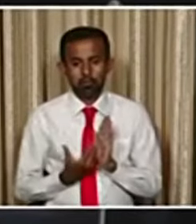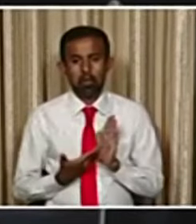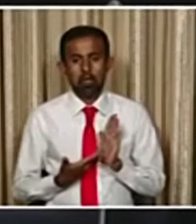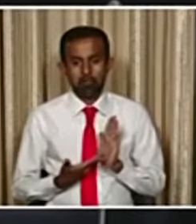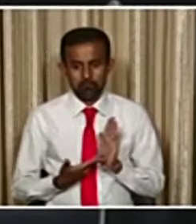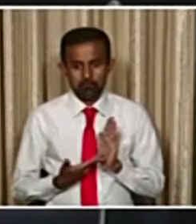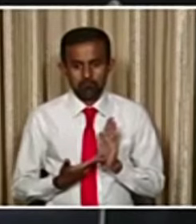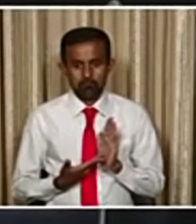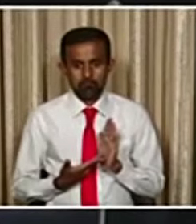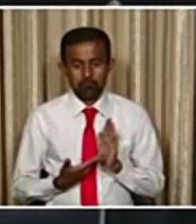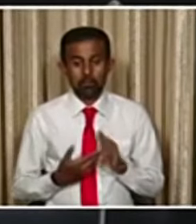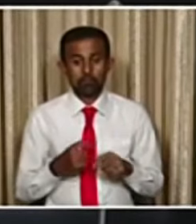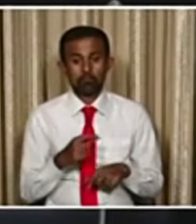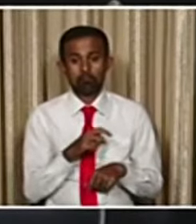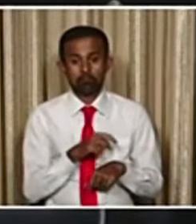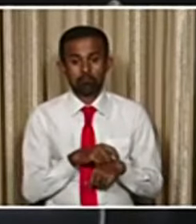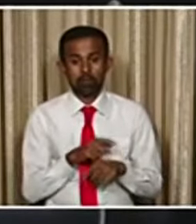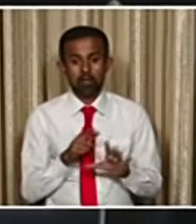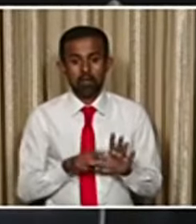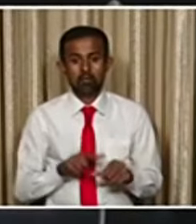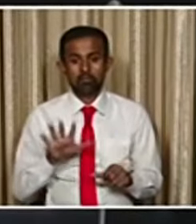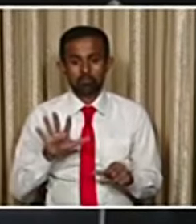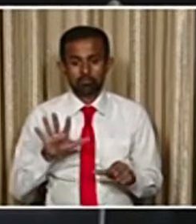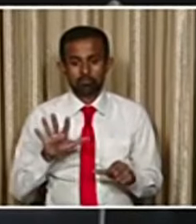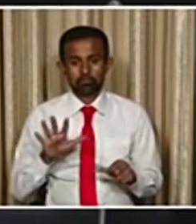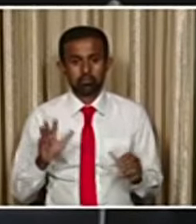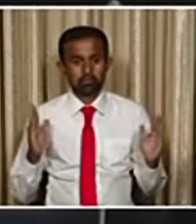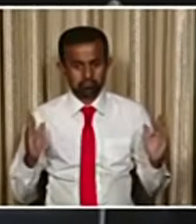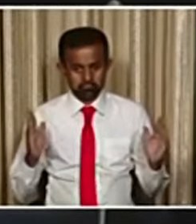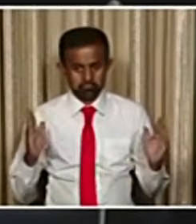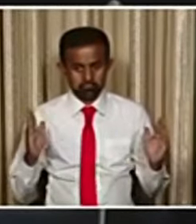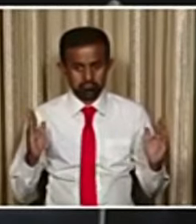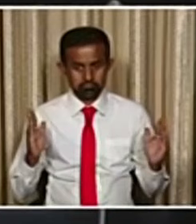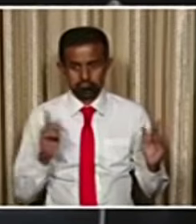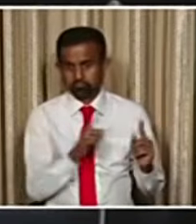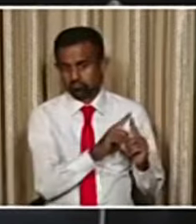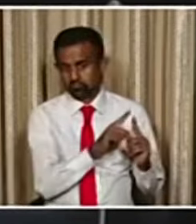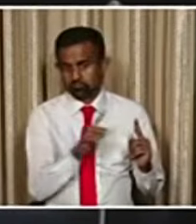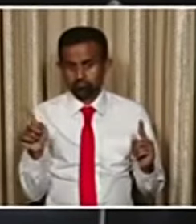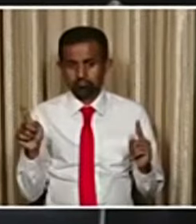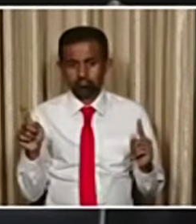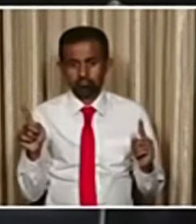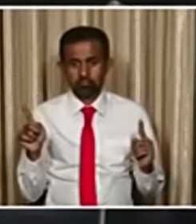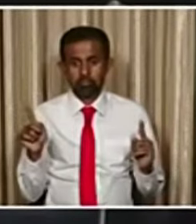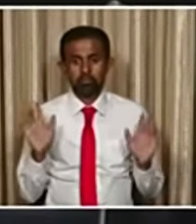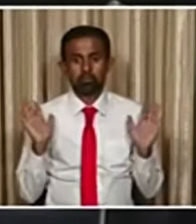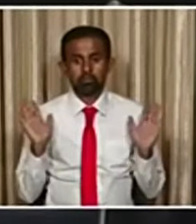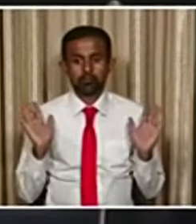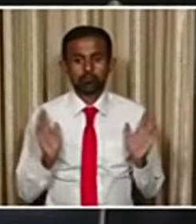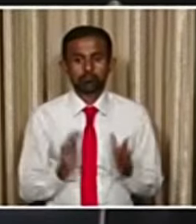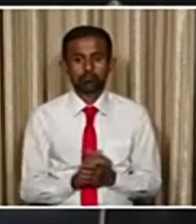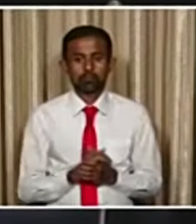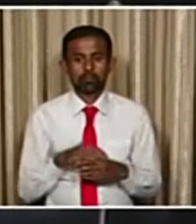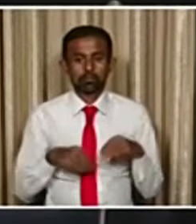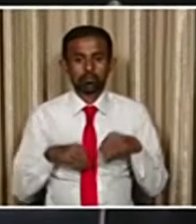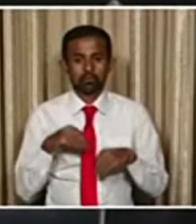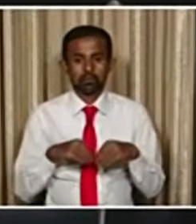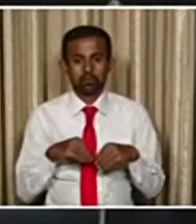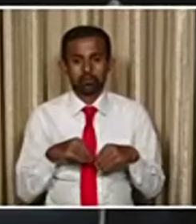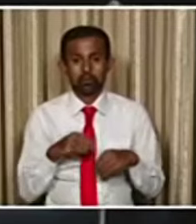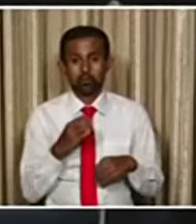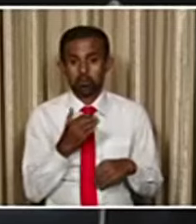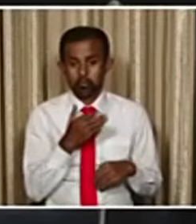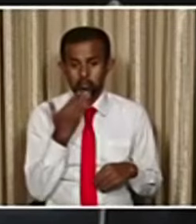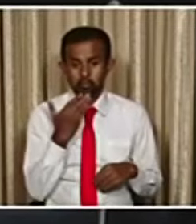ಕೇನವ ಏ ದೂರ ಕಾಲೆ ಅವ್ರದು ಪಹ ಸೀಮಾ ಸಂಪೂರ್ಣ ಇದುರಿಯಟ ಯಾಯುತು ಚಂದ ತ್ಯಾನ್ನ